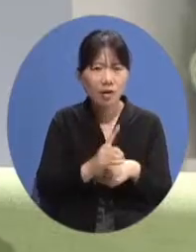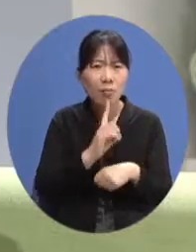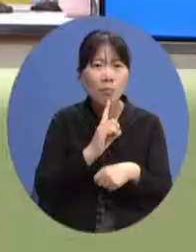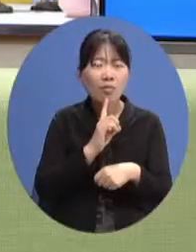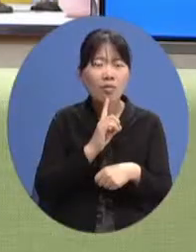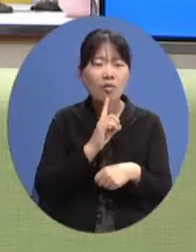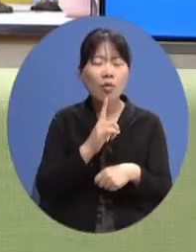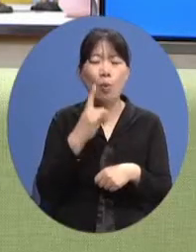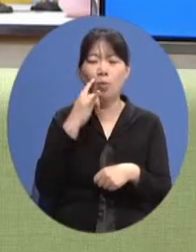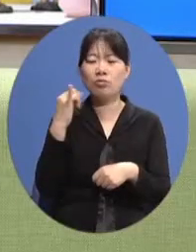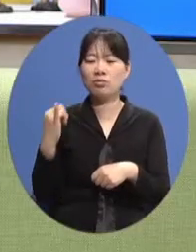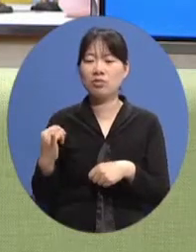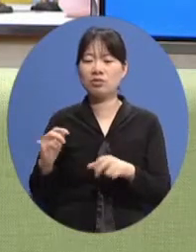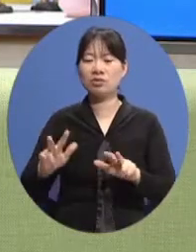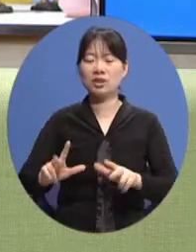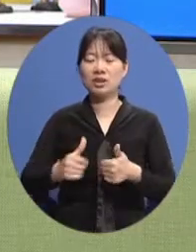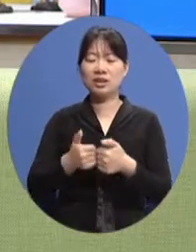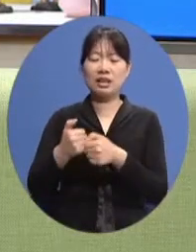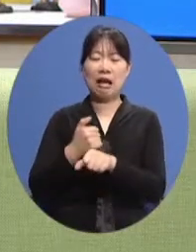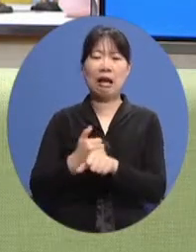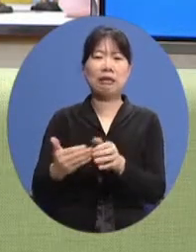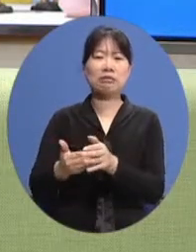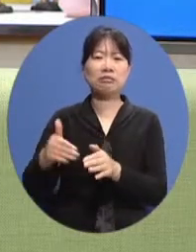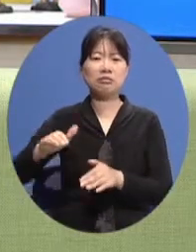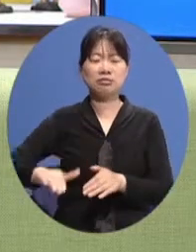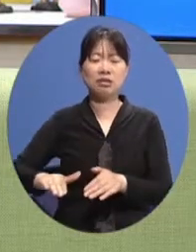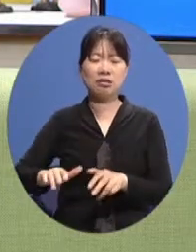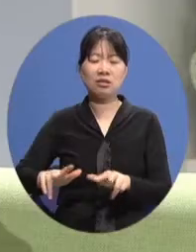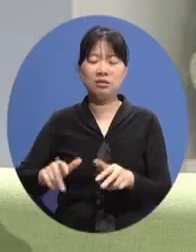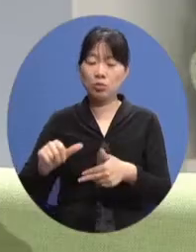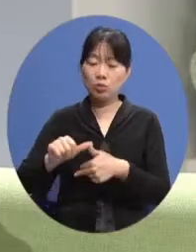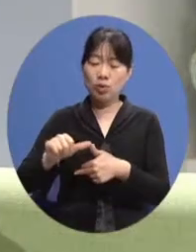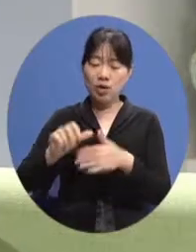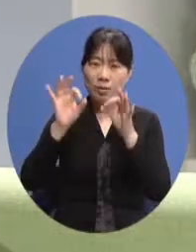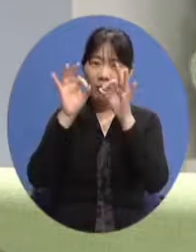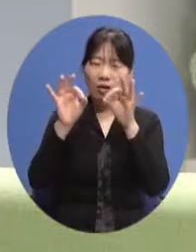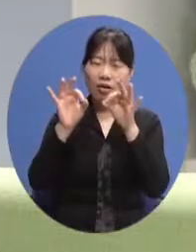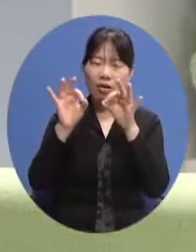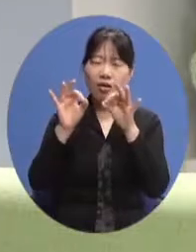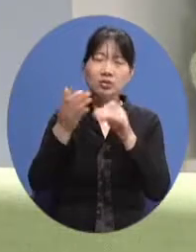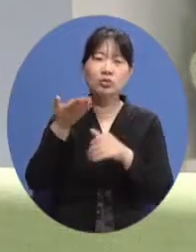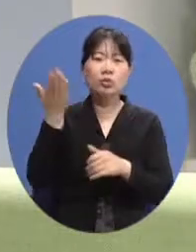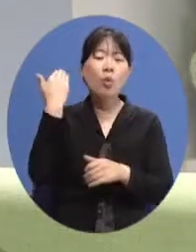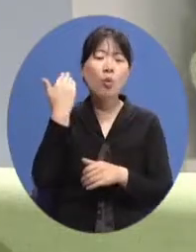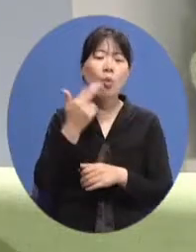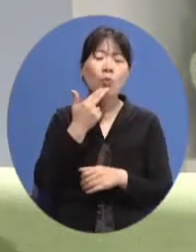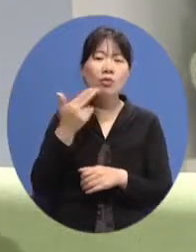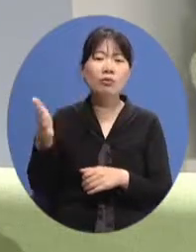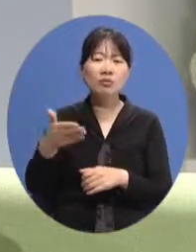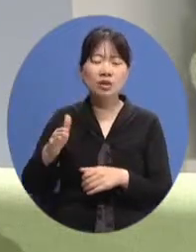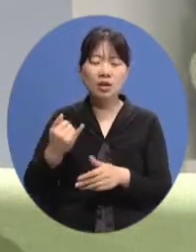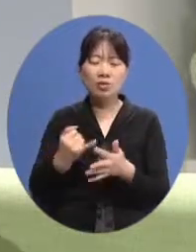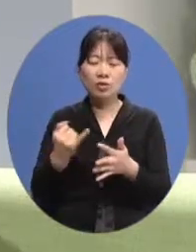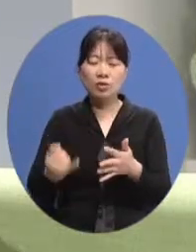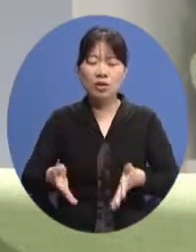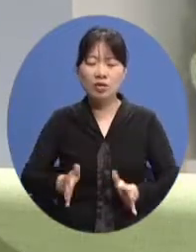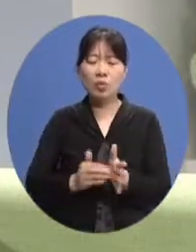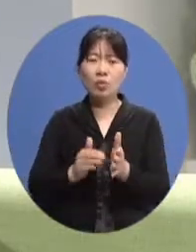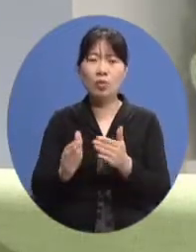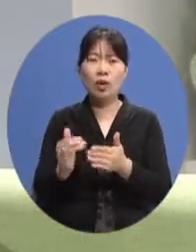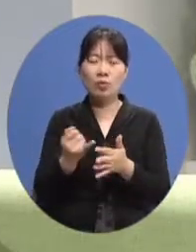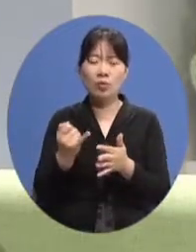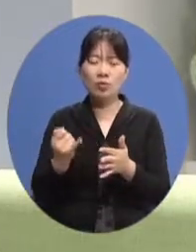하시는데 이제 어머님하고 이제 상담을 좀 해봤더니 소중이 같은 경우는 그 전에는 그런 게 없다가 동생이 딱 태어나니까